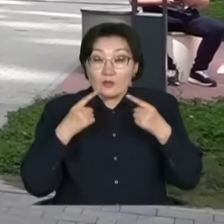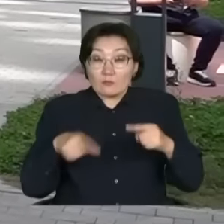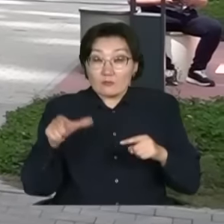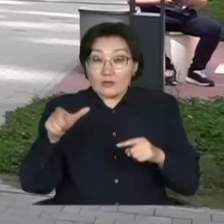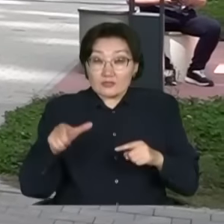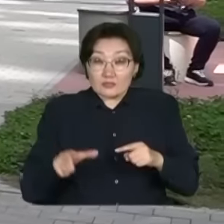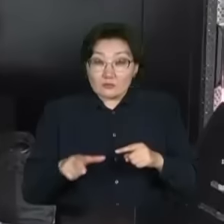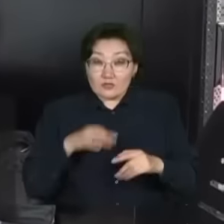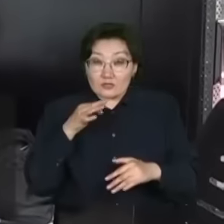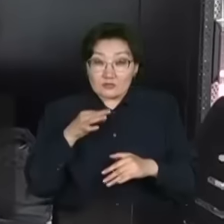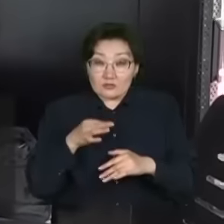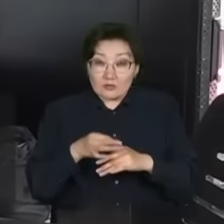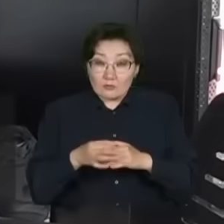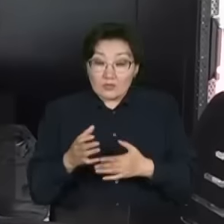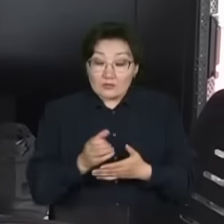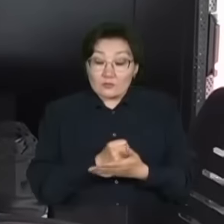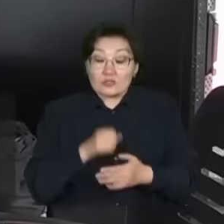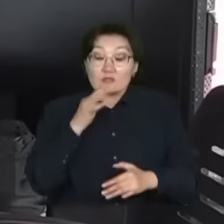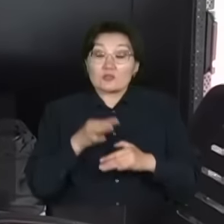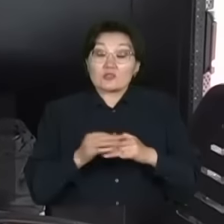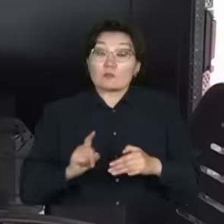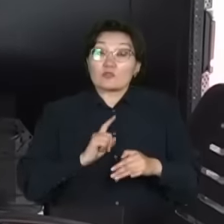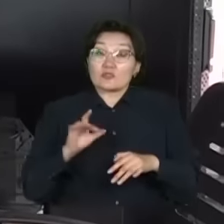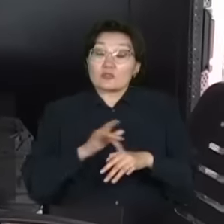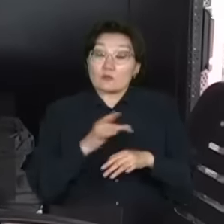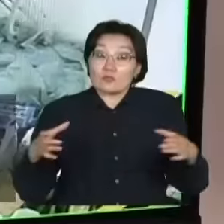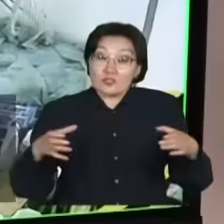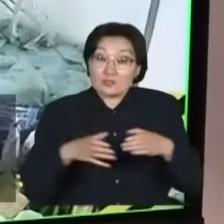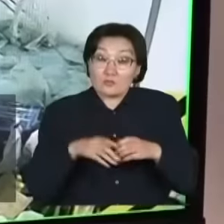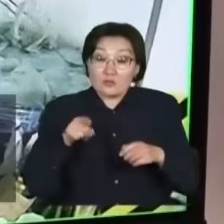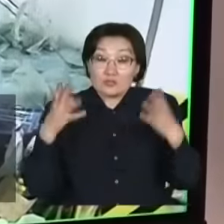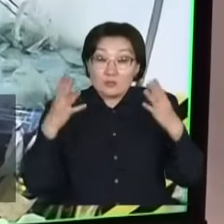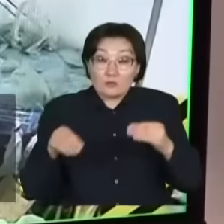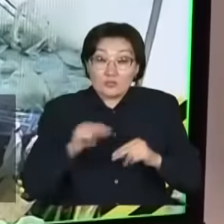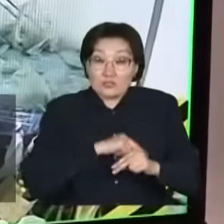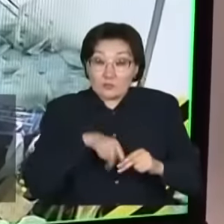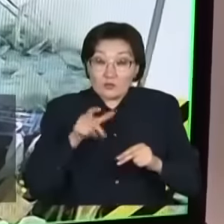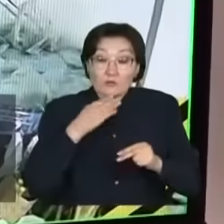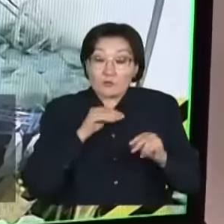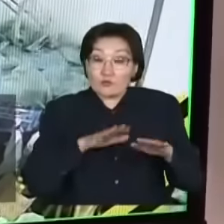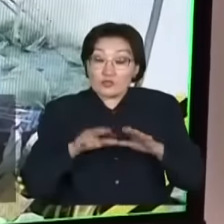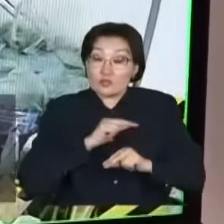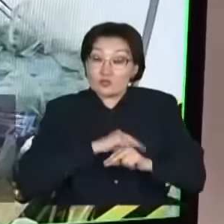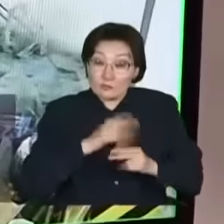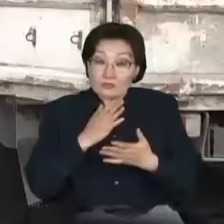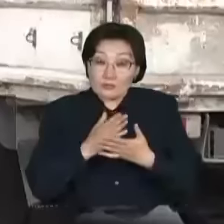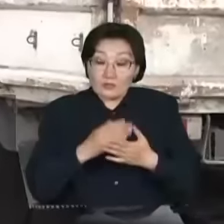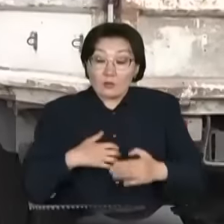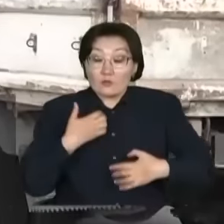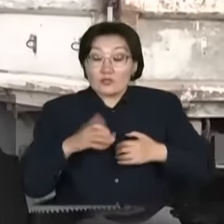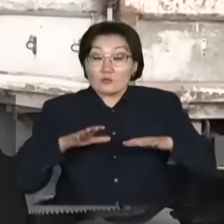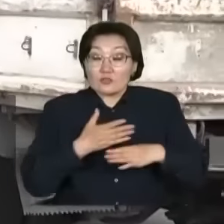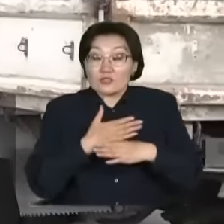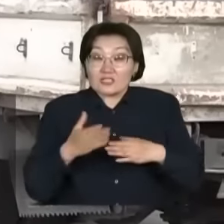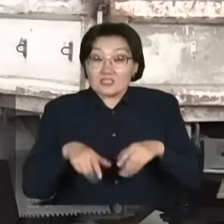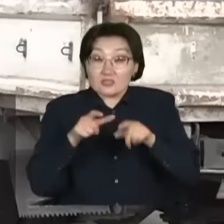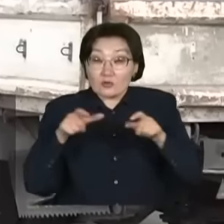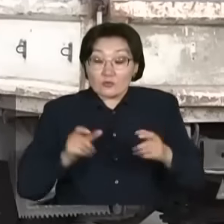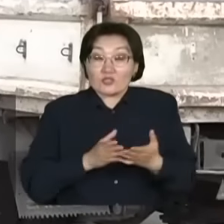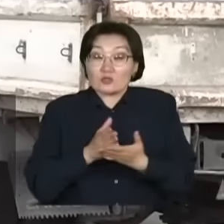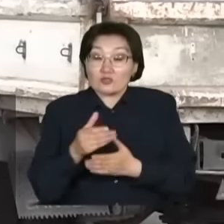мән-жайлары анықталуда. Үйге жауапты күзет компаниясының өкілі сол күні барлық қызметкерлер өз орнында болғанын айтты. Сұмдық оқиғадан кейін тұрғындармен